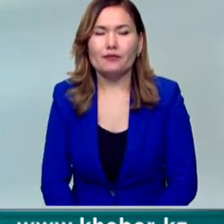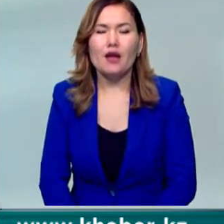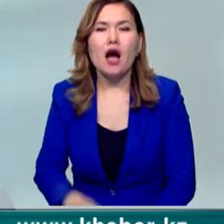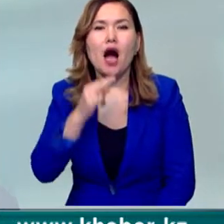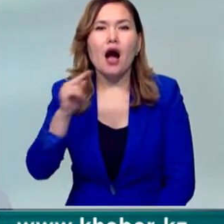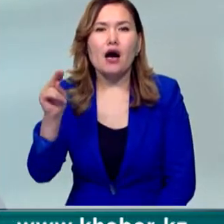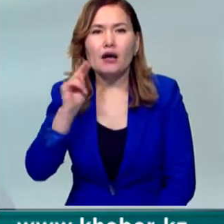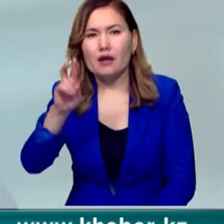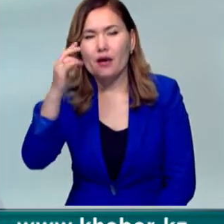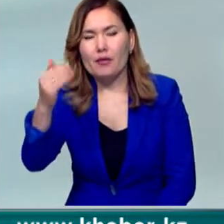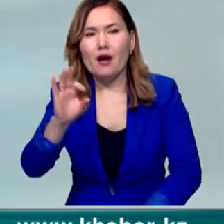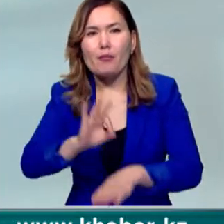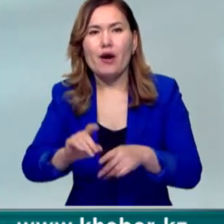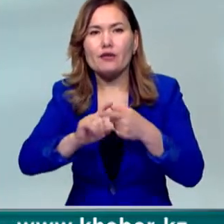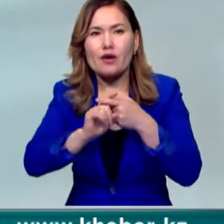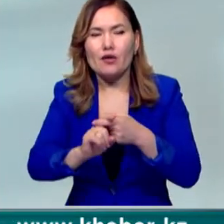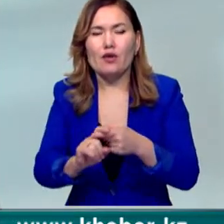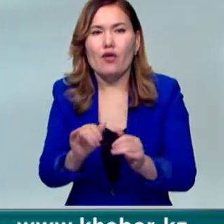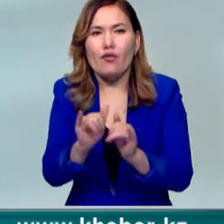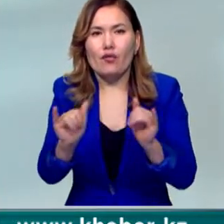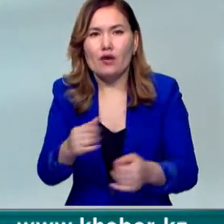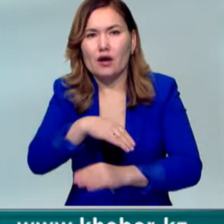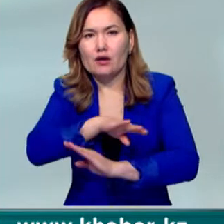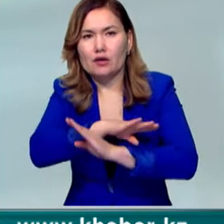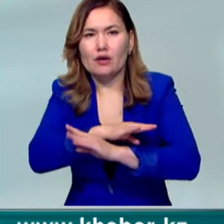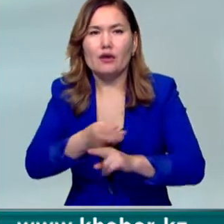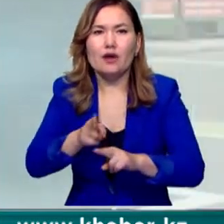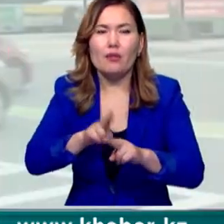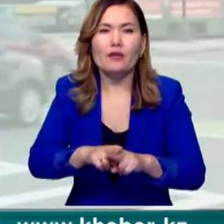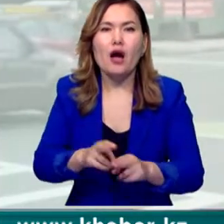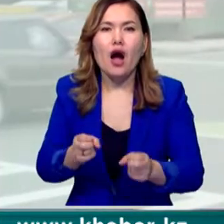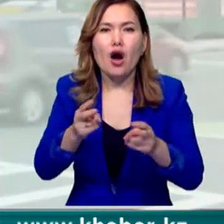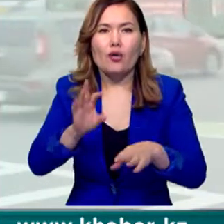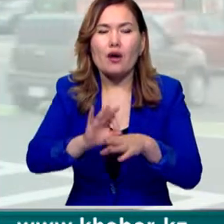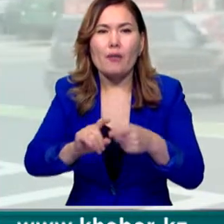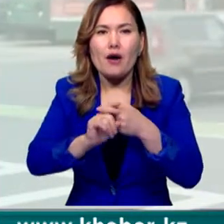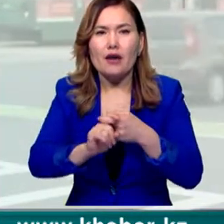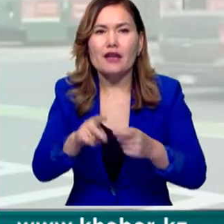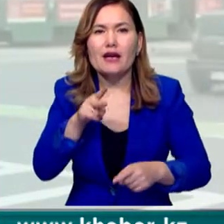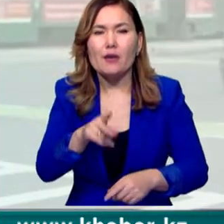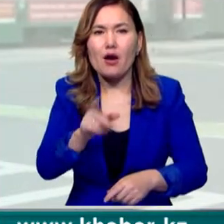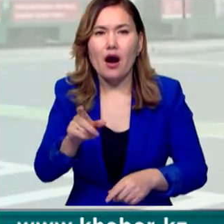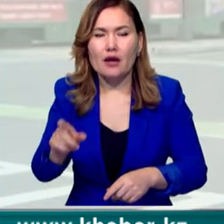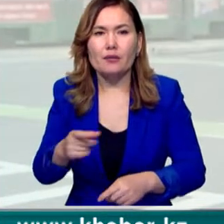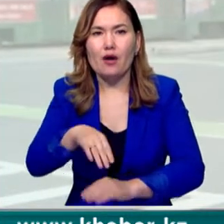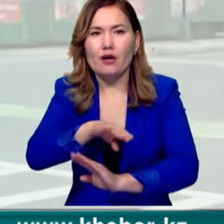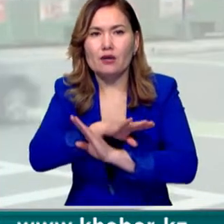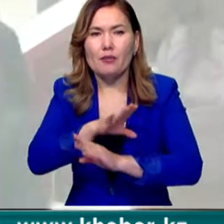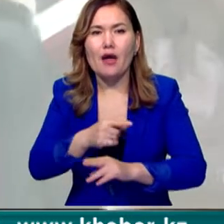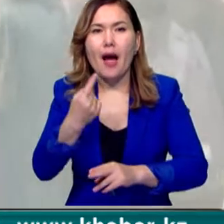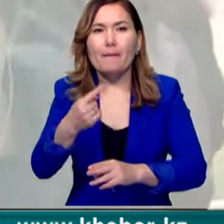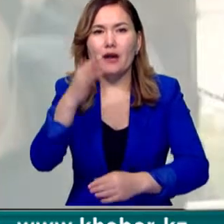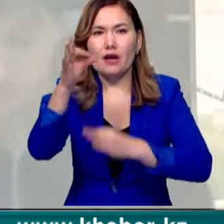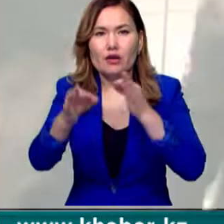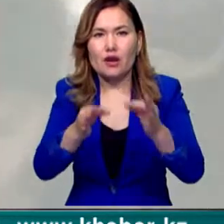Қытайда коронавирустан көз жұмғандар саны артып барады. Соңғы мәліметке қарағанда қауіпті дерттен 2000-нан астам адам қайтыс болды.